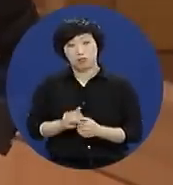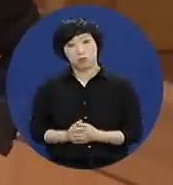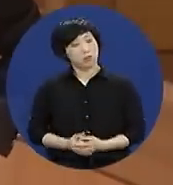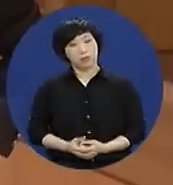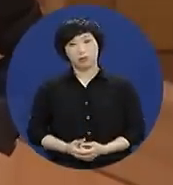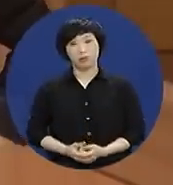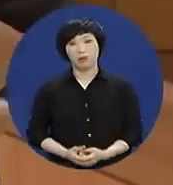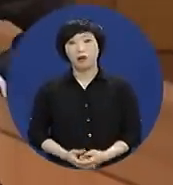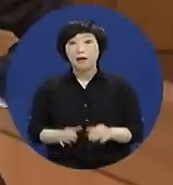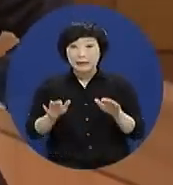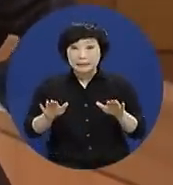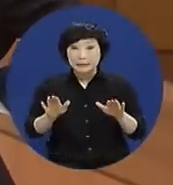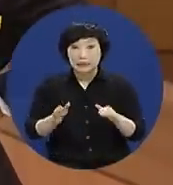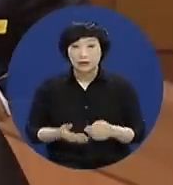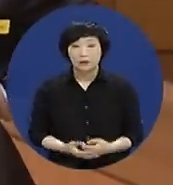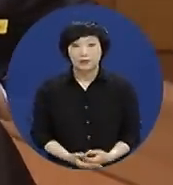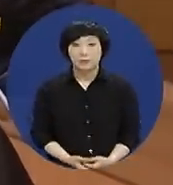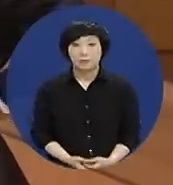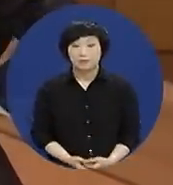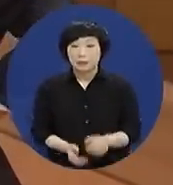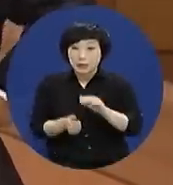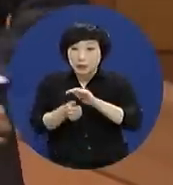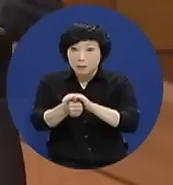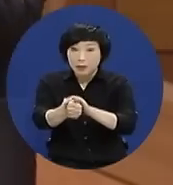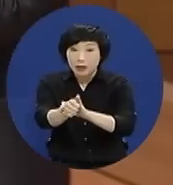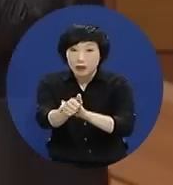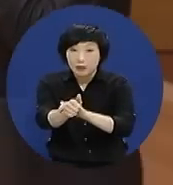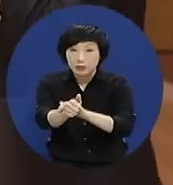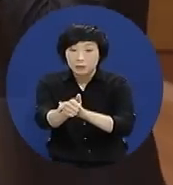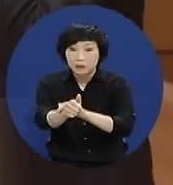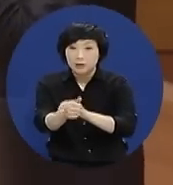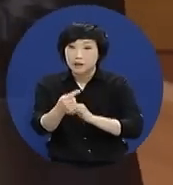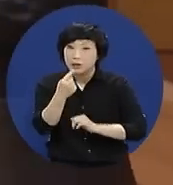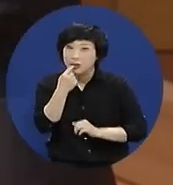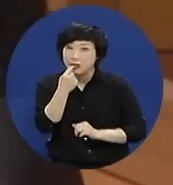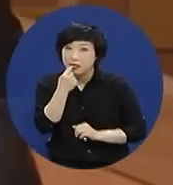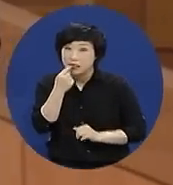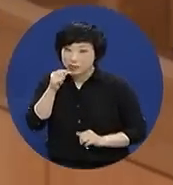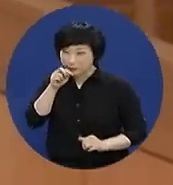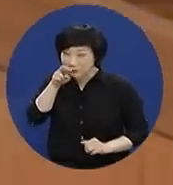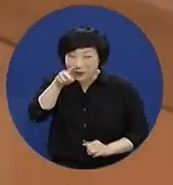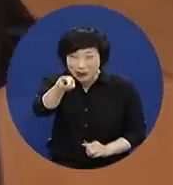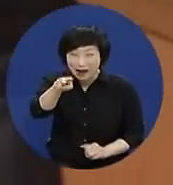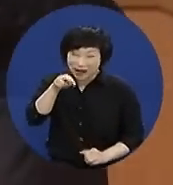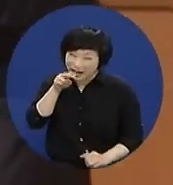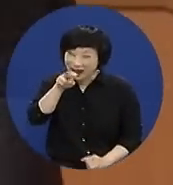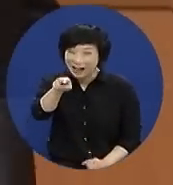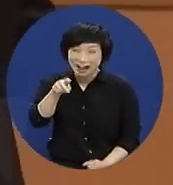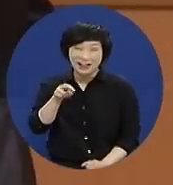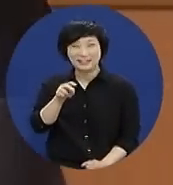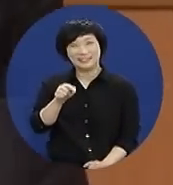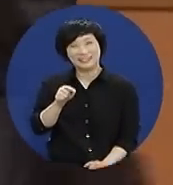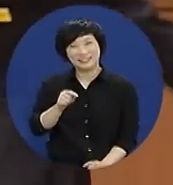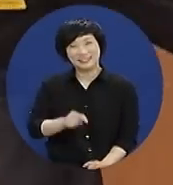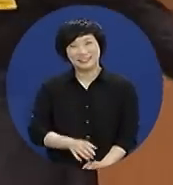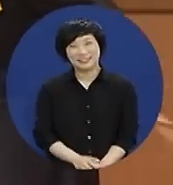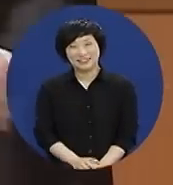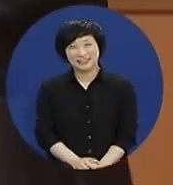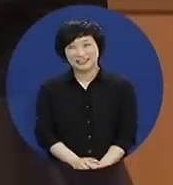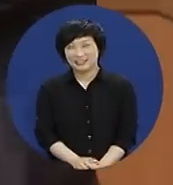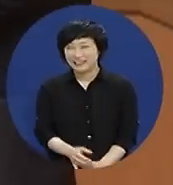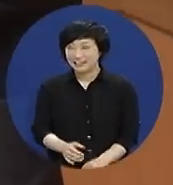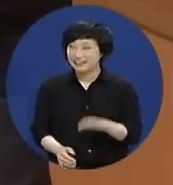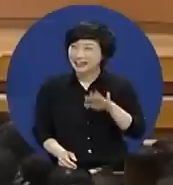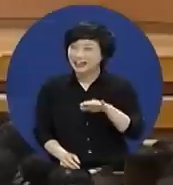た一度捕まるとおしまいなのですところでこの蛇が下をちょろちょろと